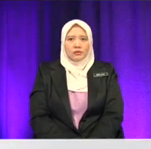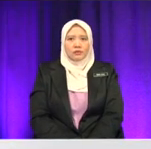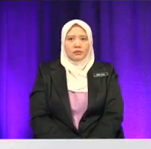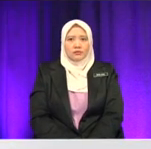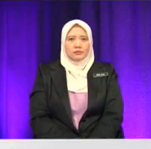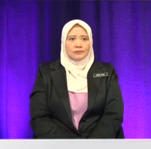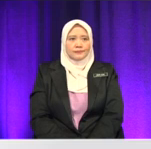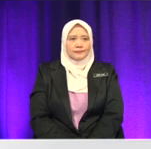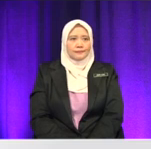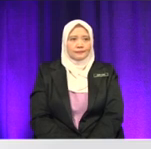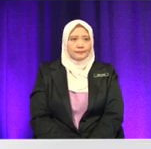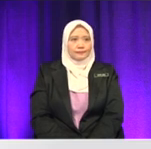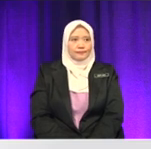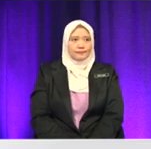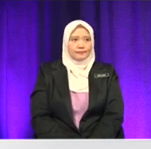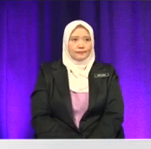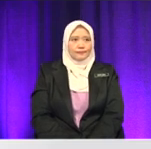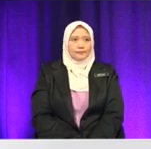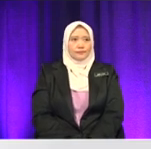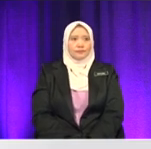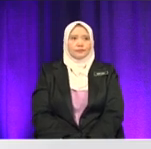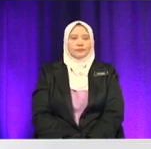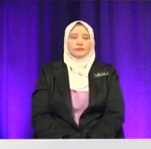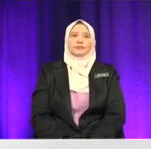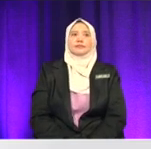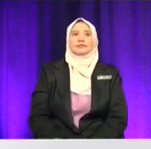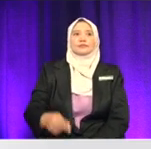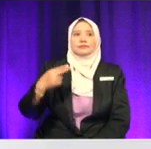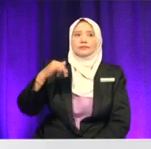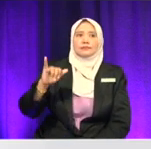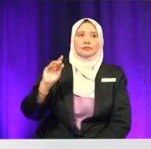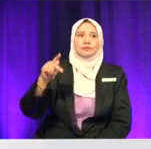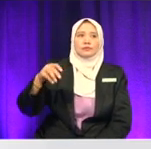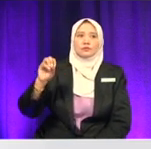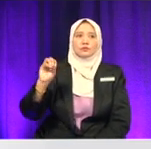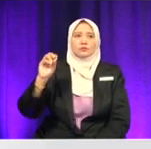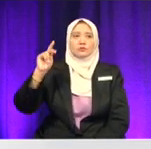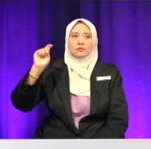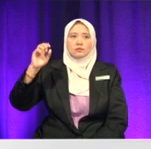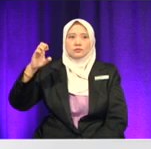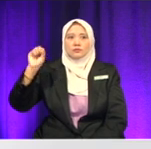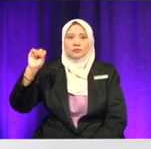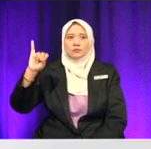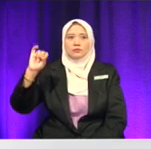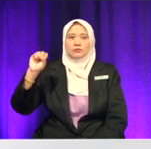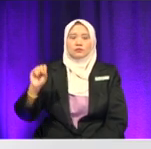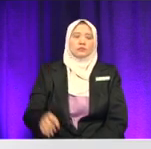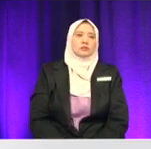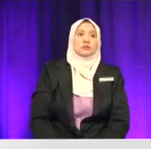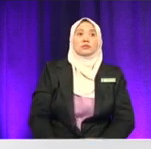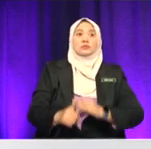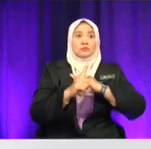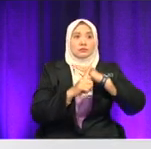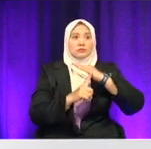Apakah hipotesis bagi eksperimen ini? Hipotesis bagi eksperimen ini adalah suhu optimum untuk pertumbuhan